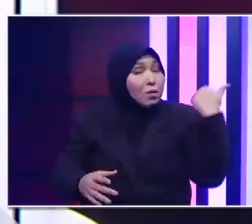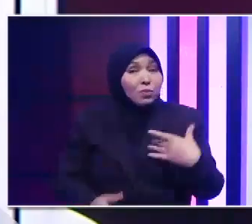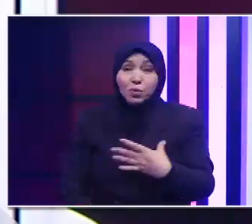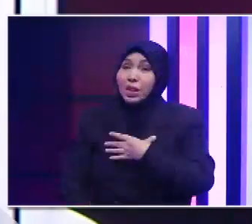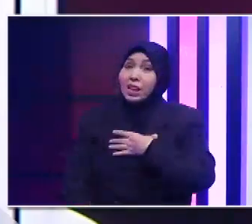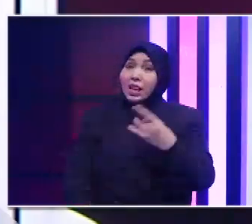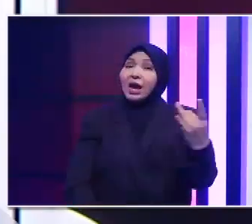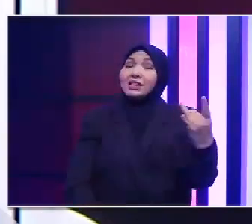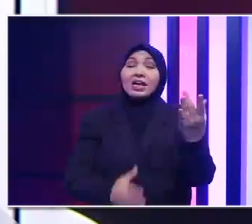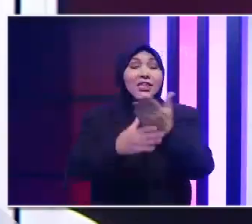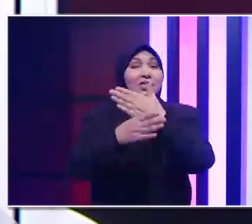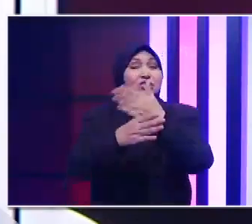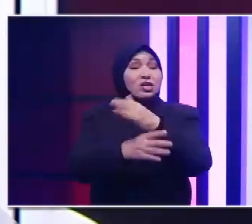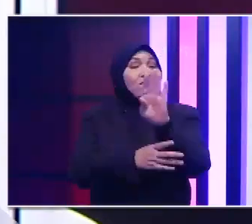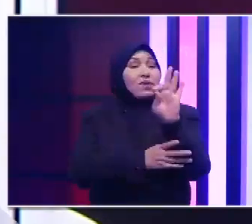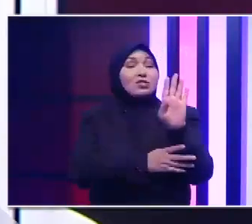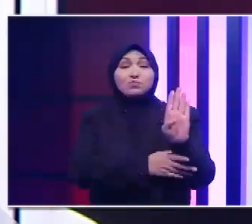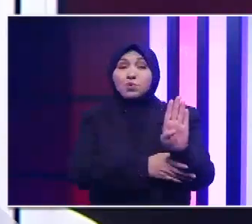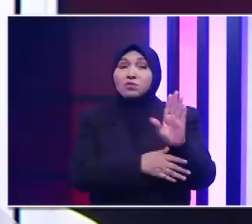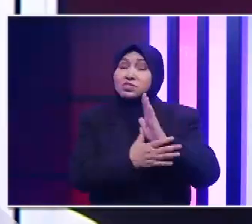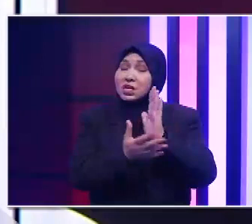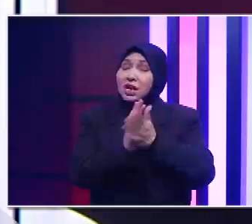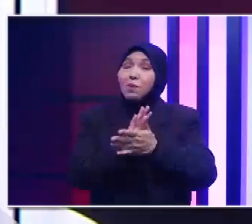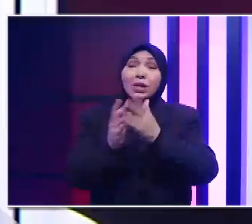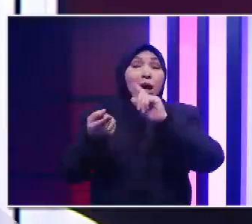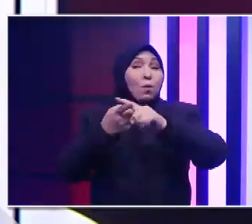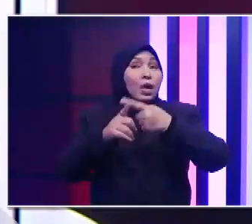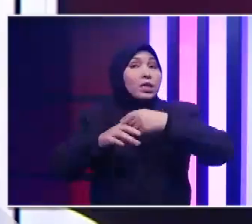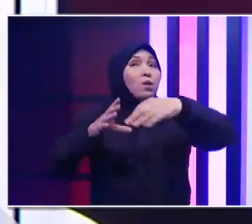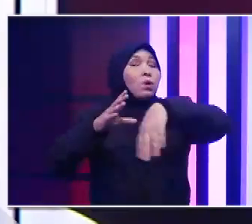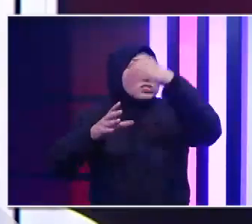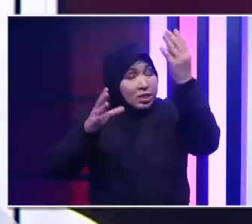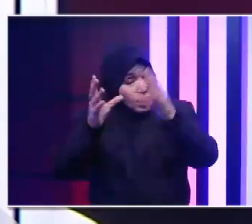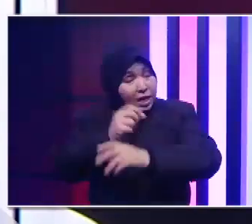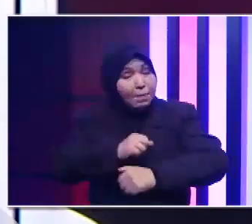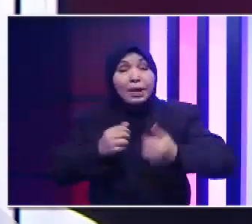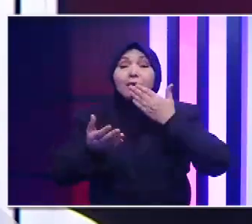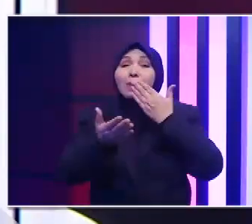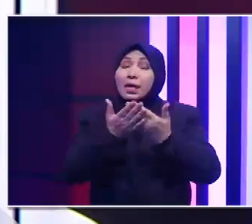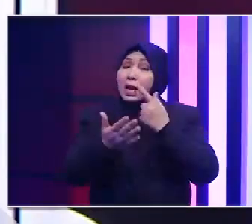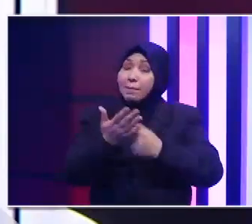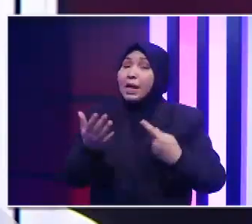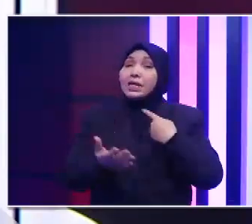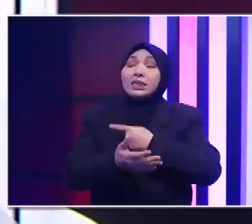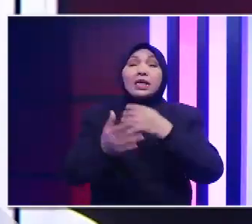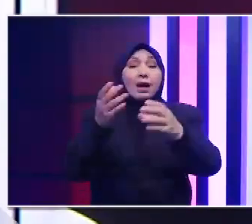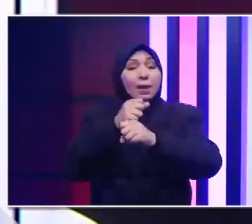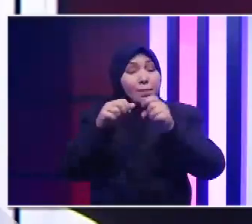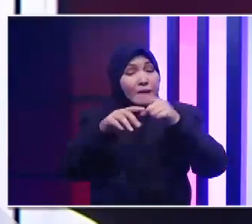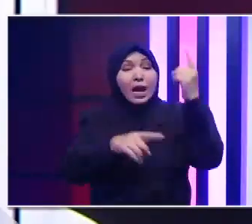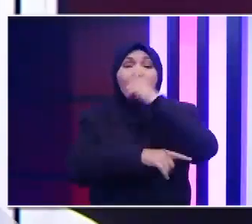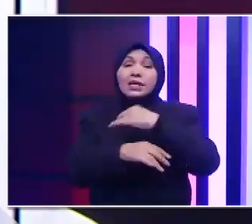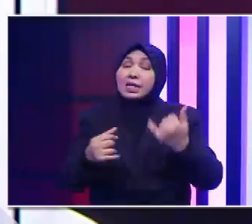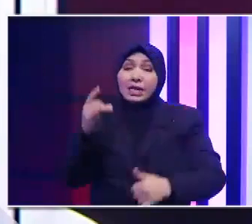Facebook itu amogha kawan-kawan kita di luasannya dapat juga kebaikan aku yang kita dapat pada hari ini